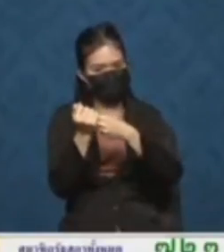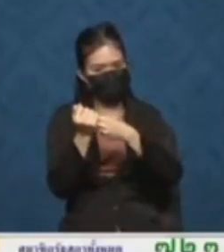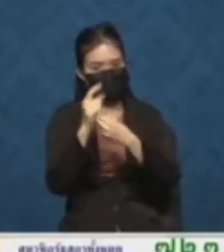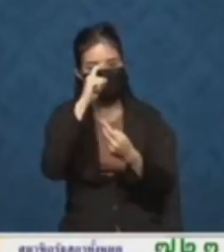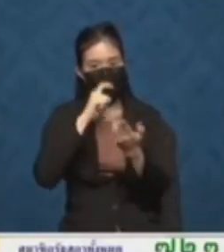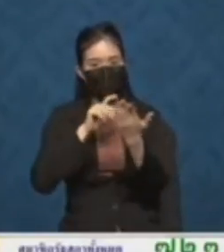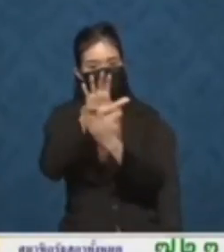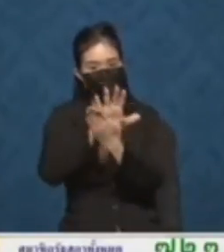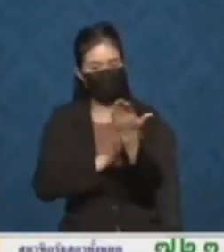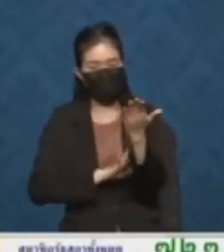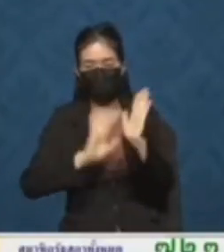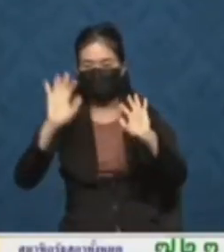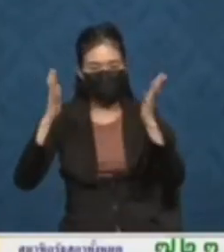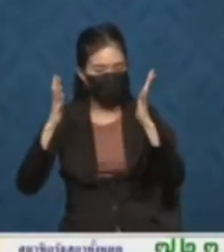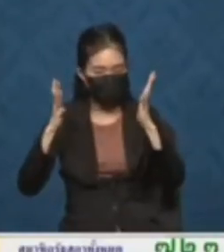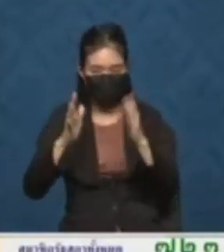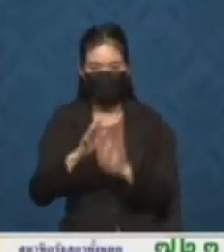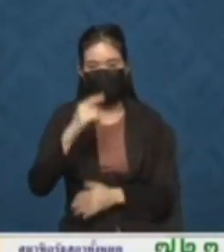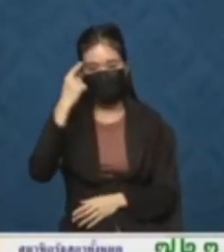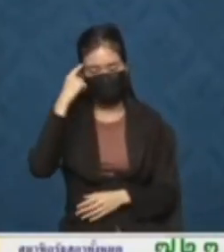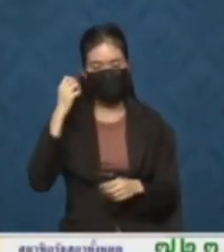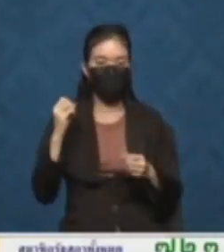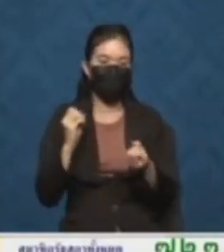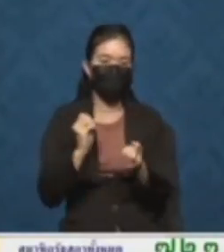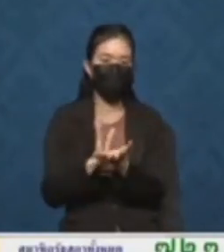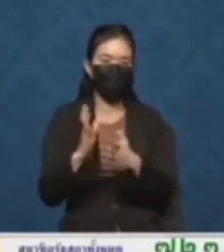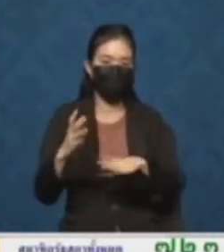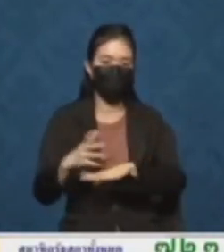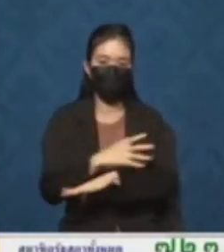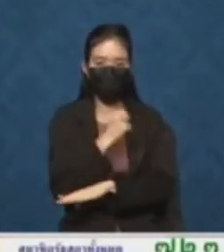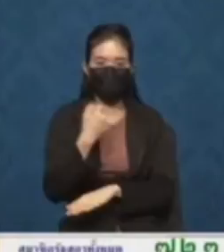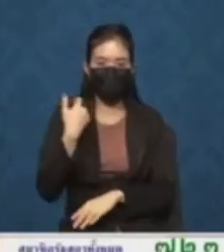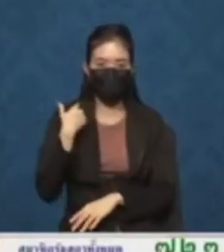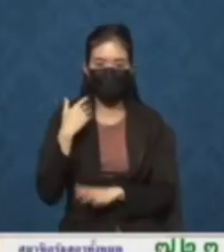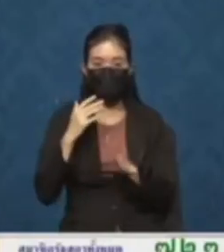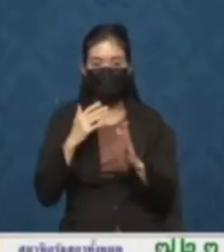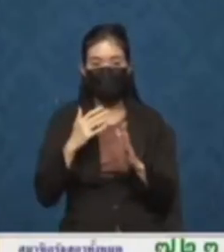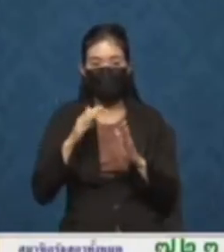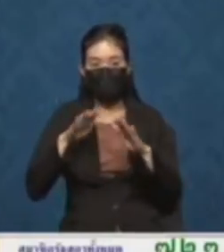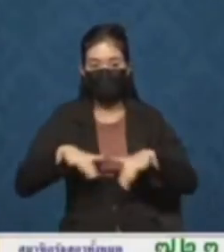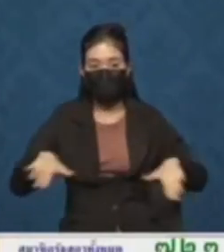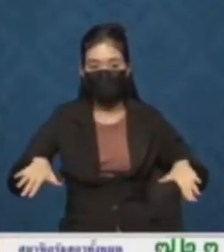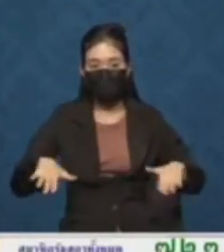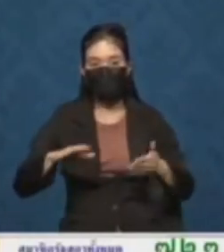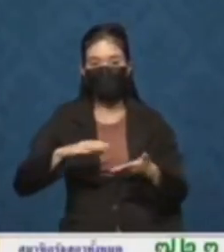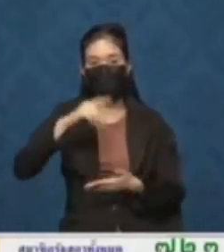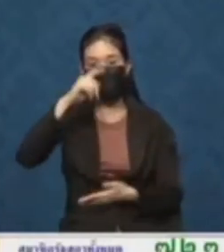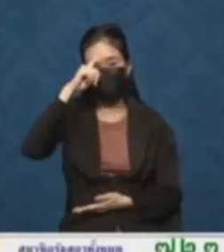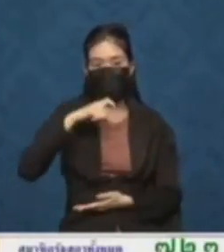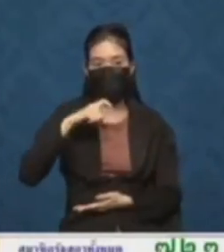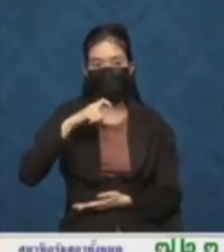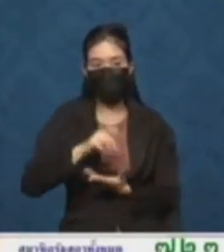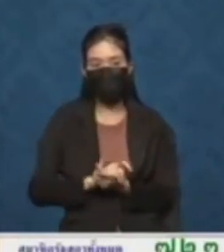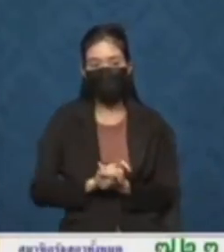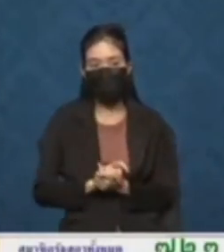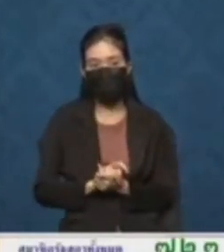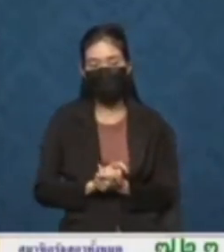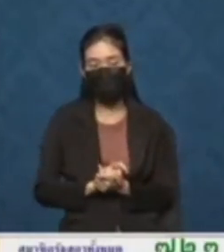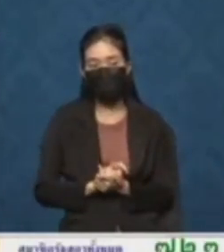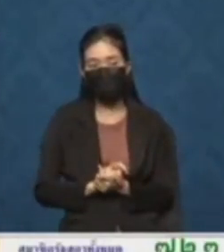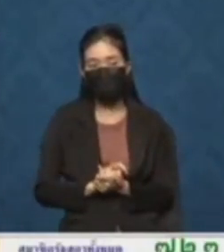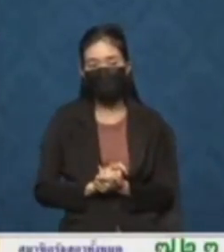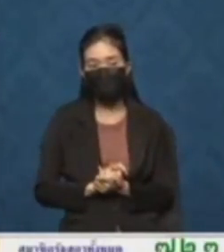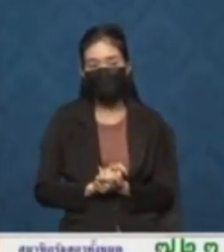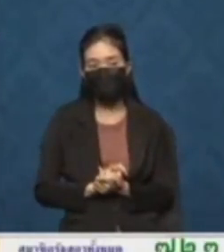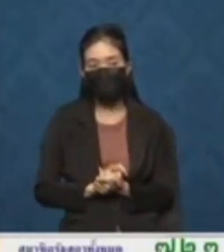อการเมืองไทยเด็กไทยไม่เคยขึ้นไปดูการทำงานของ